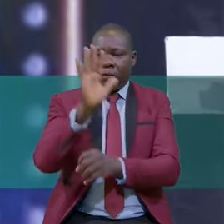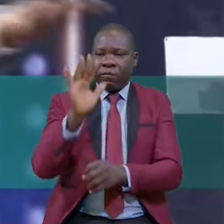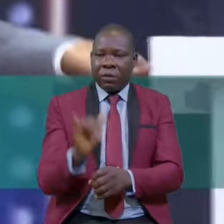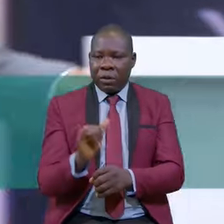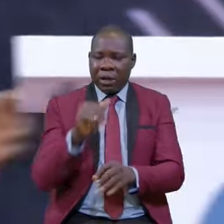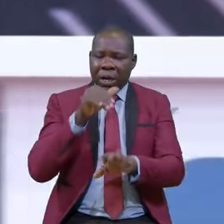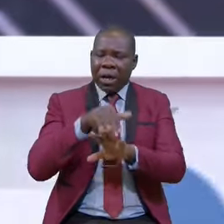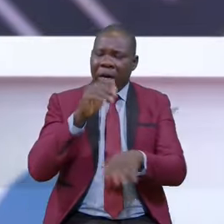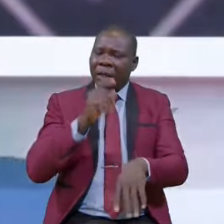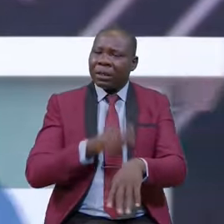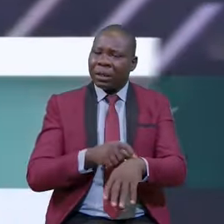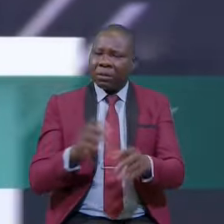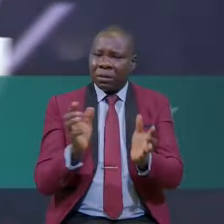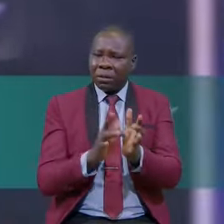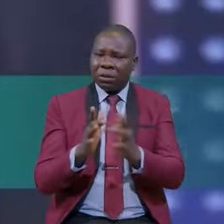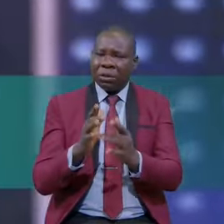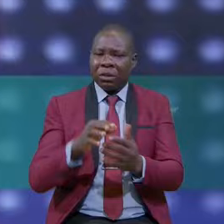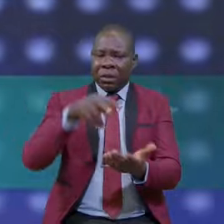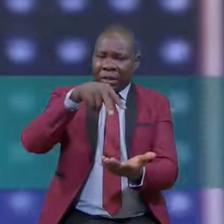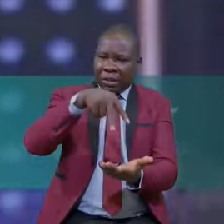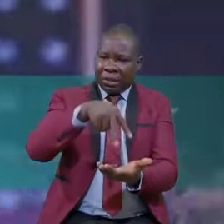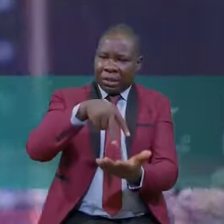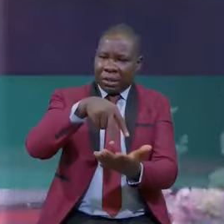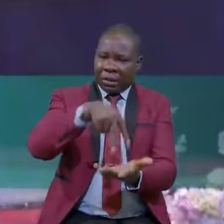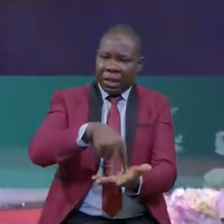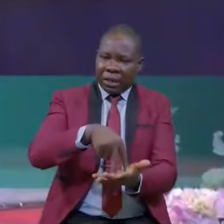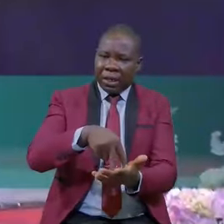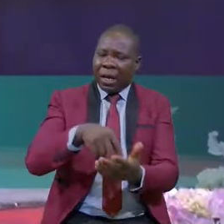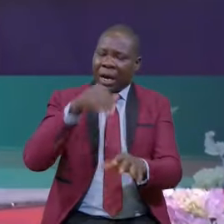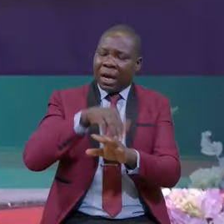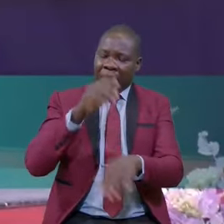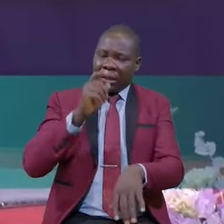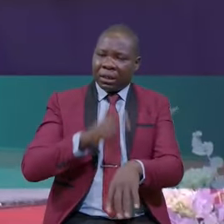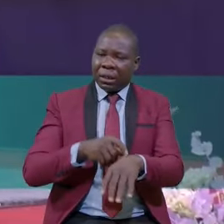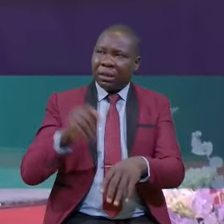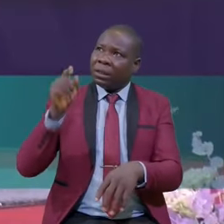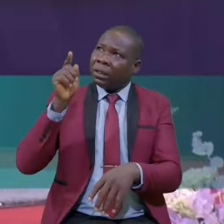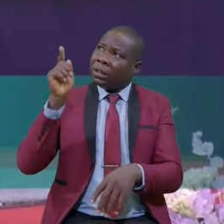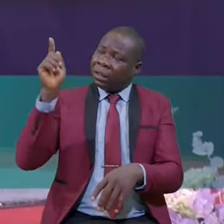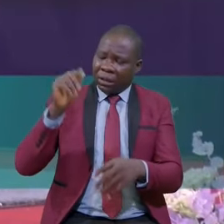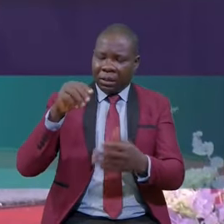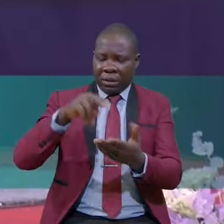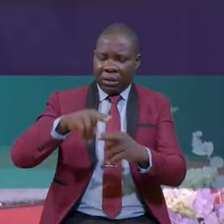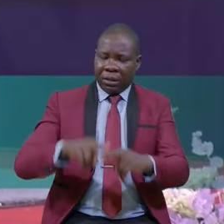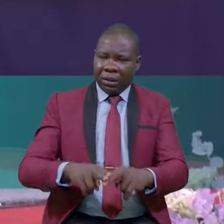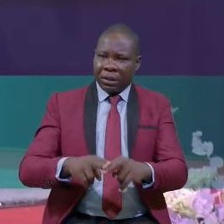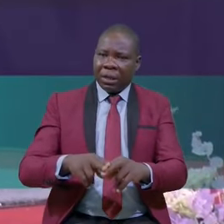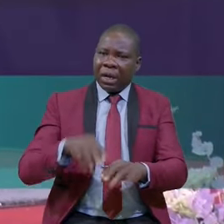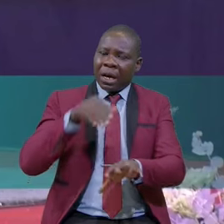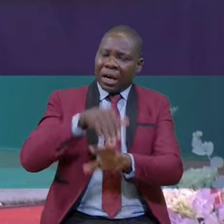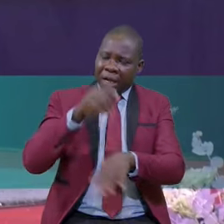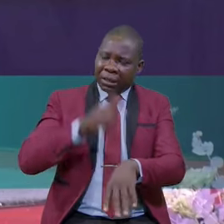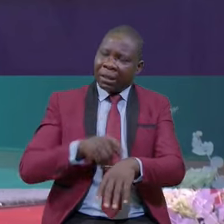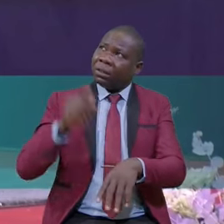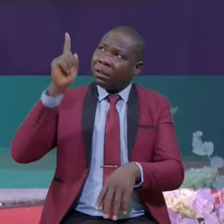debout quand il prêche. Parfois, il s'assoit quand il prêche. Parfois, il sera dans la barque quand il prêche. Il était libre. Il était libre.